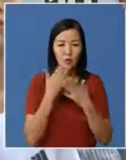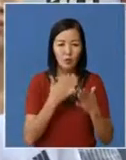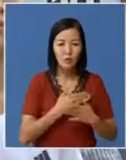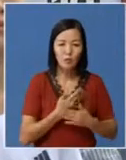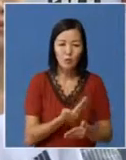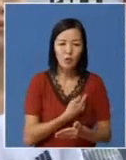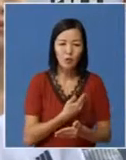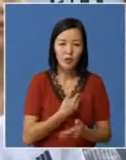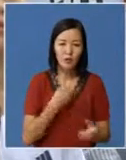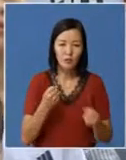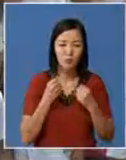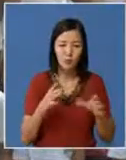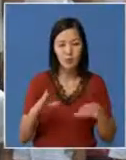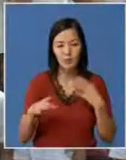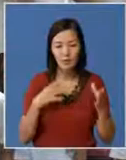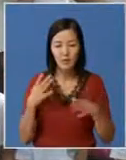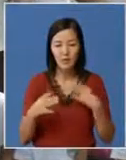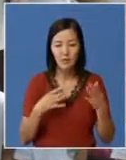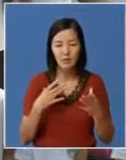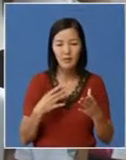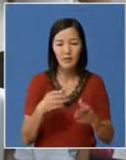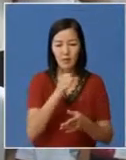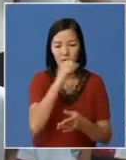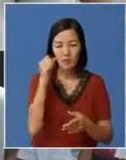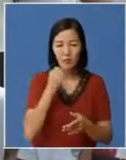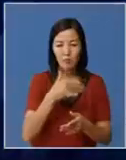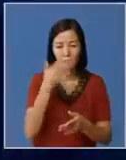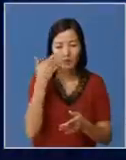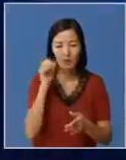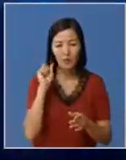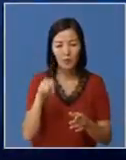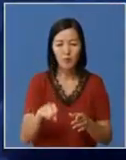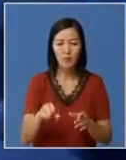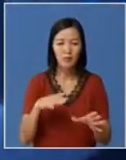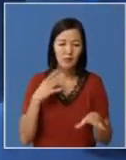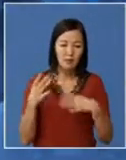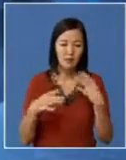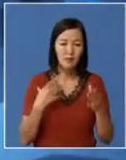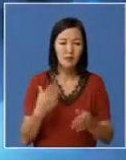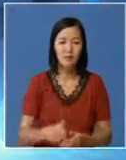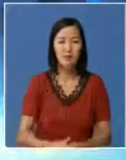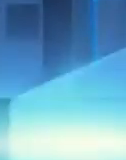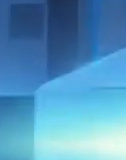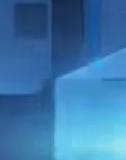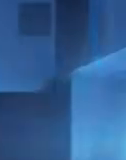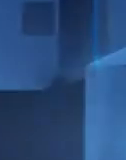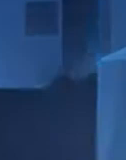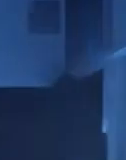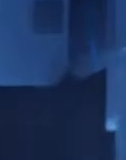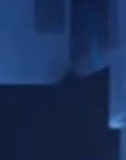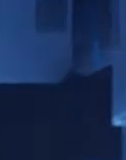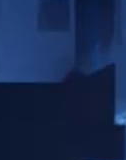может подтянуть свою физическую форму как зимой, так и летом. Дамир Анитов, Курманжан Касымжанұлы, Аманжол